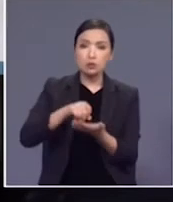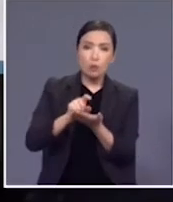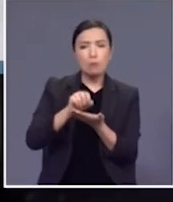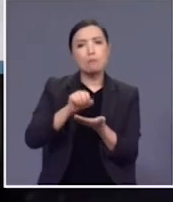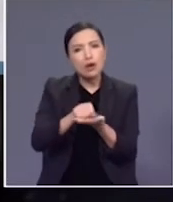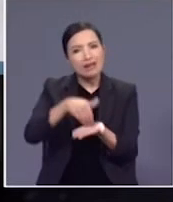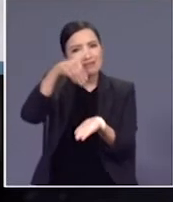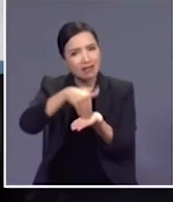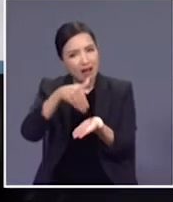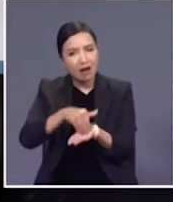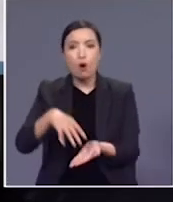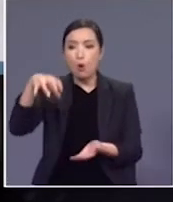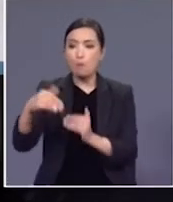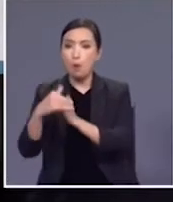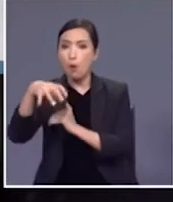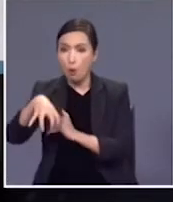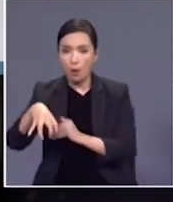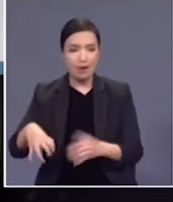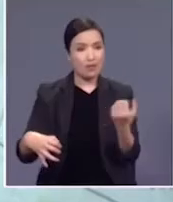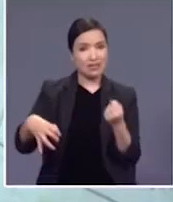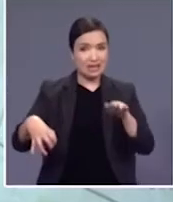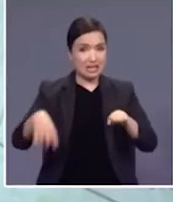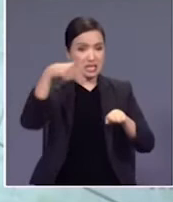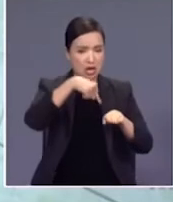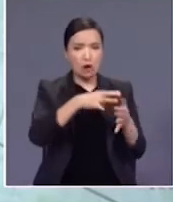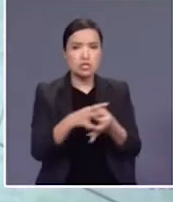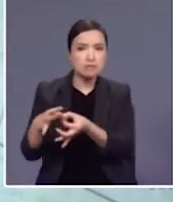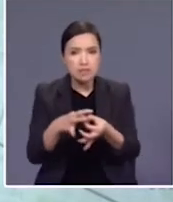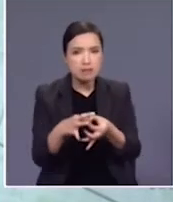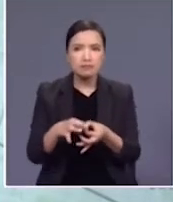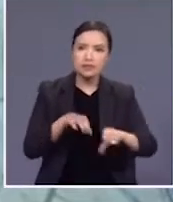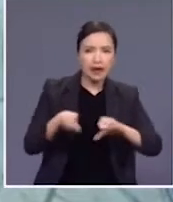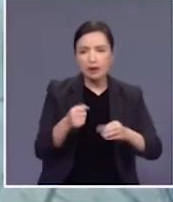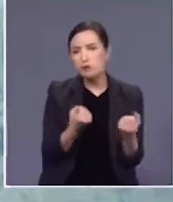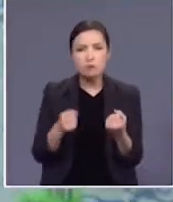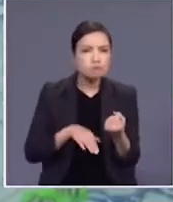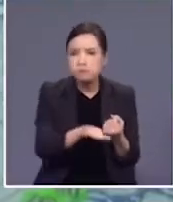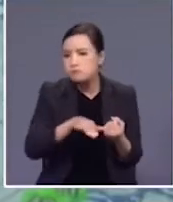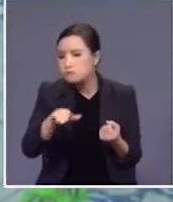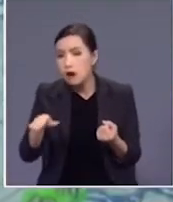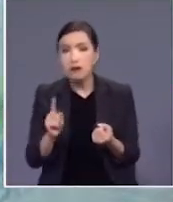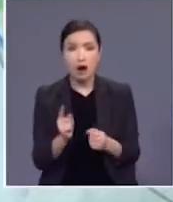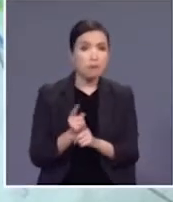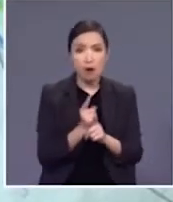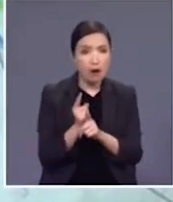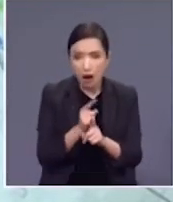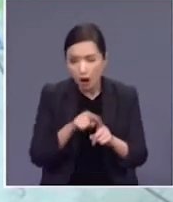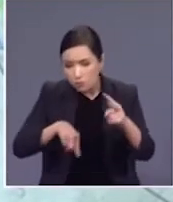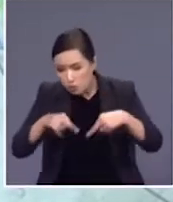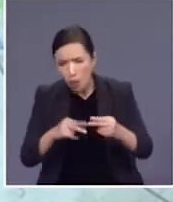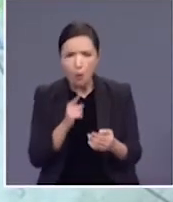ลางระหว่างกรมการขนส่งทางบกกับรถแท็กซี่ในการบริหารจัดการเดินรถและการให้บริการติดตามกำกับรับเรื่องร้